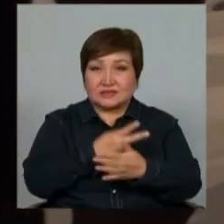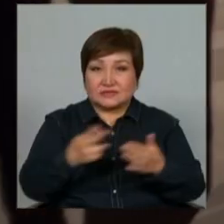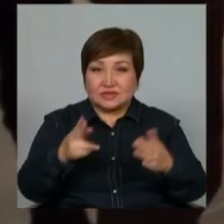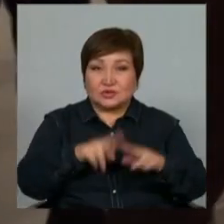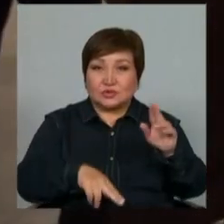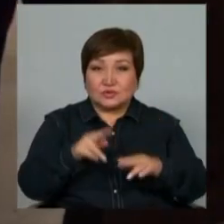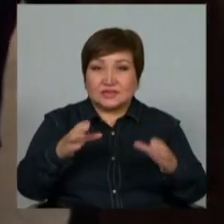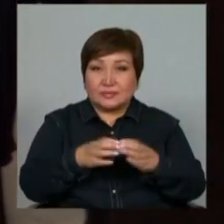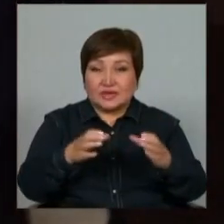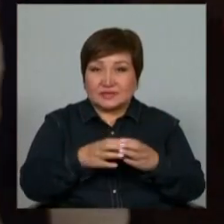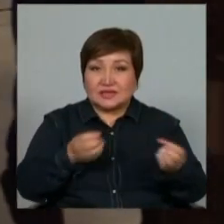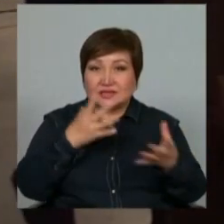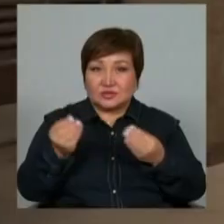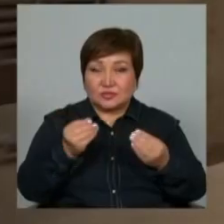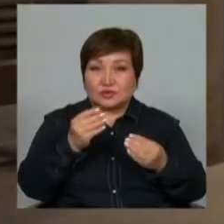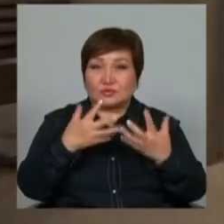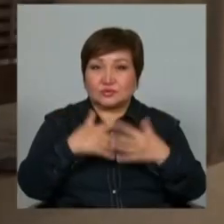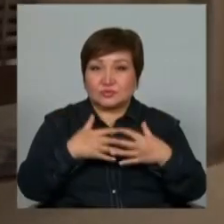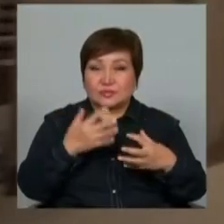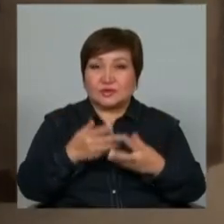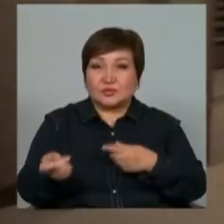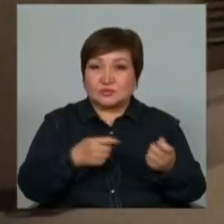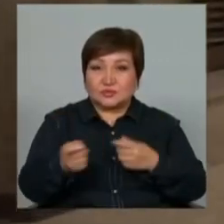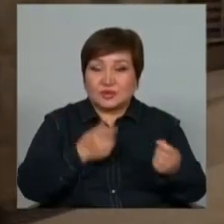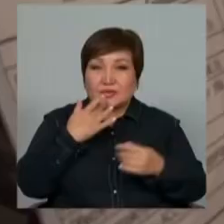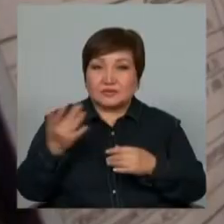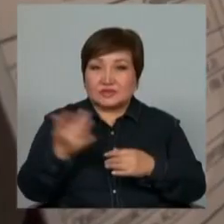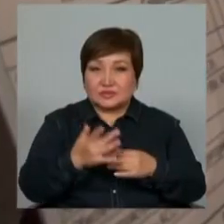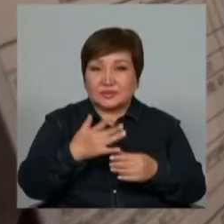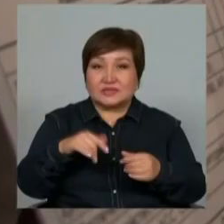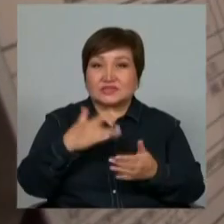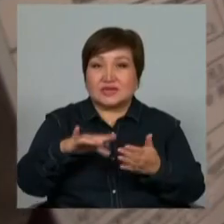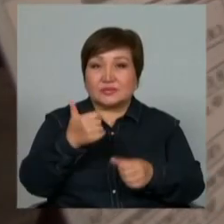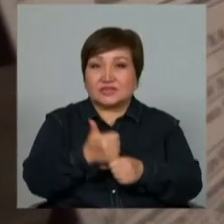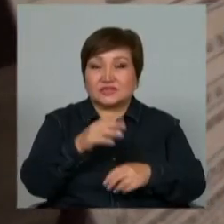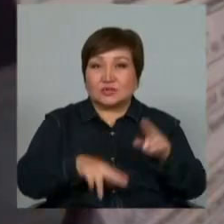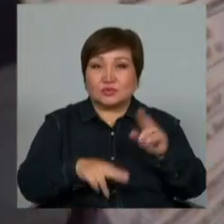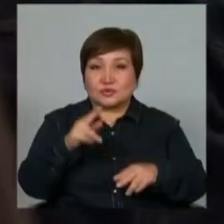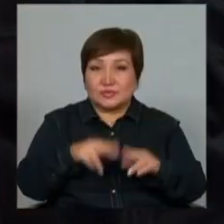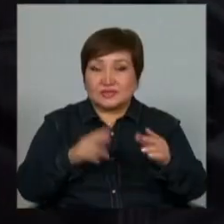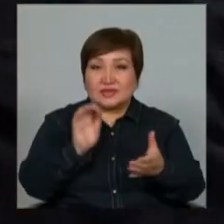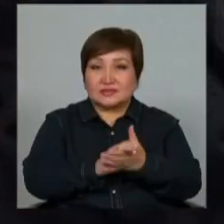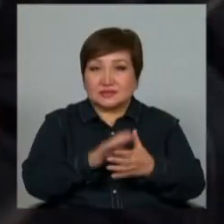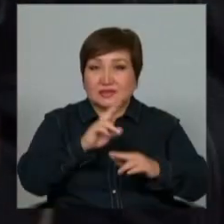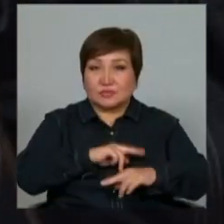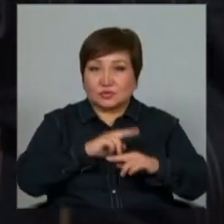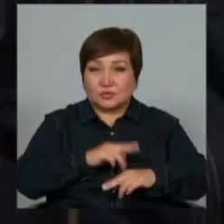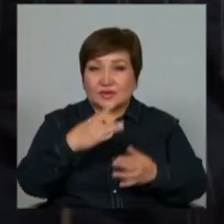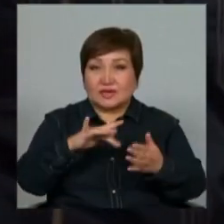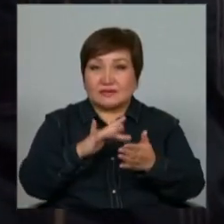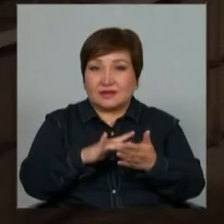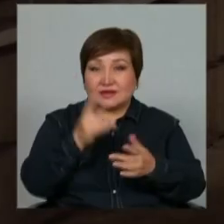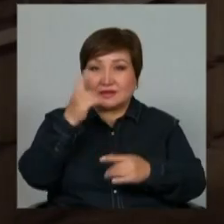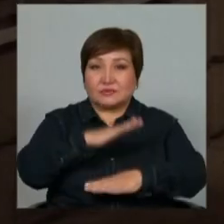құрал жабдықтардың жеткізілуі бойынша баяндама жасап, шаһар басшысын құрылыс қарқынымен таныстырды. Өз кезегінде қала әкімі жұмысшыларды